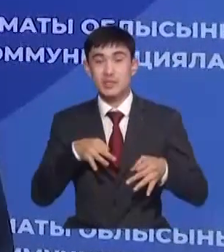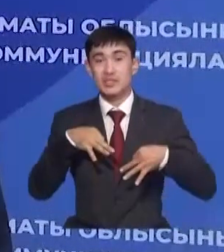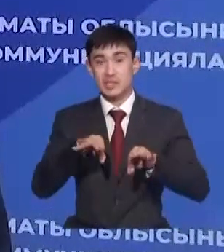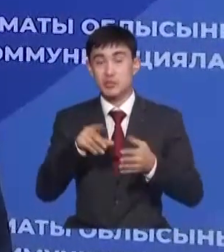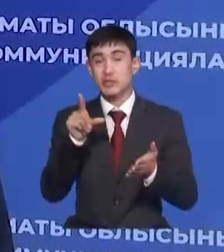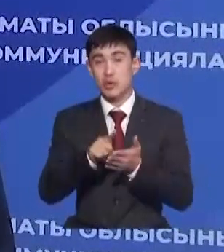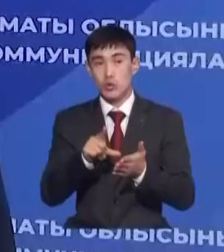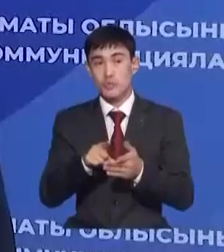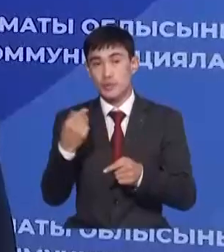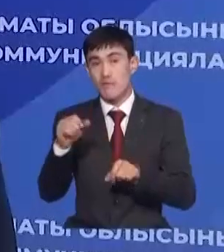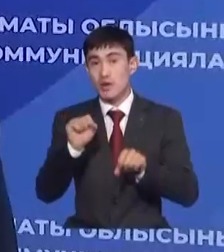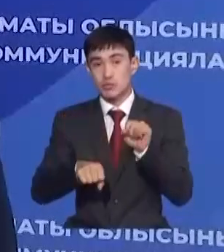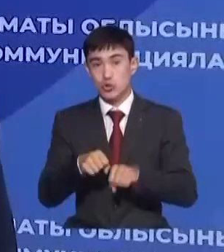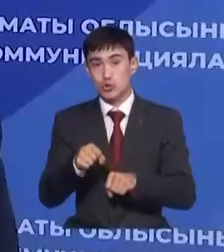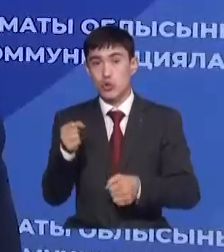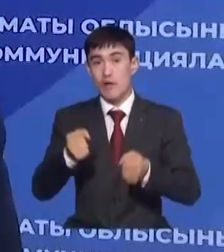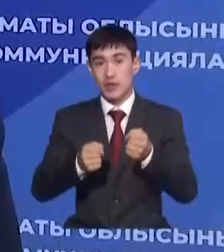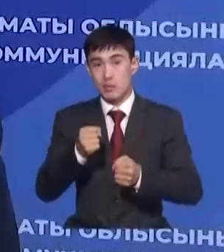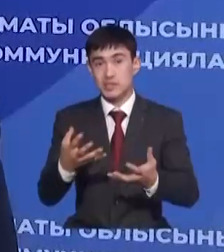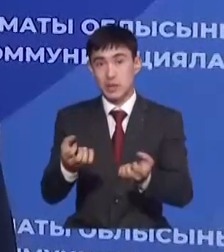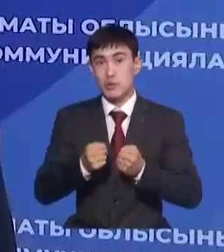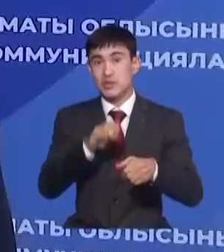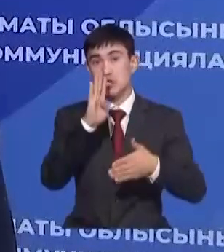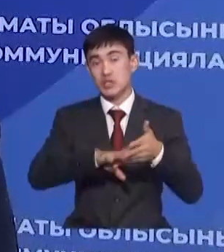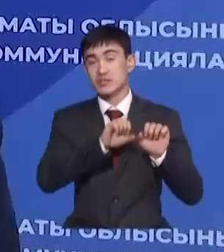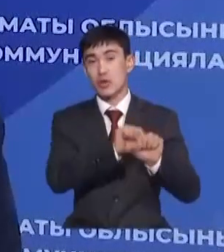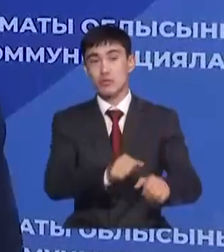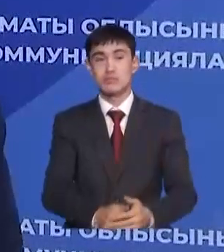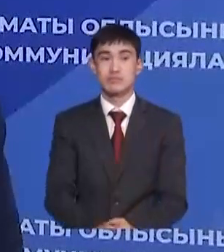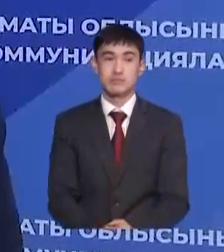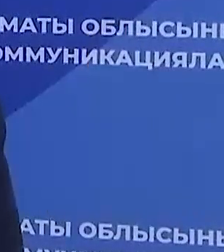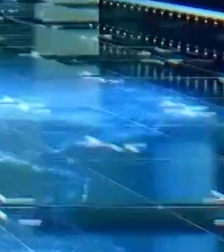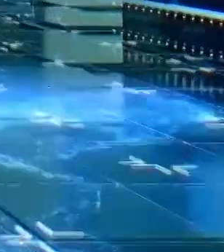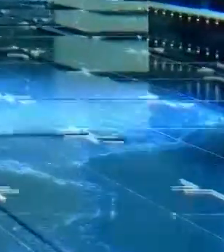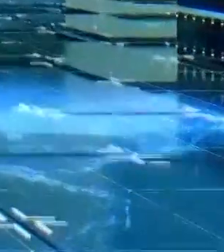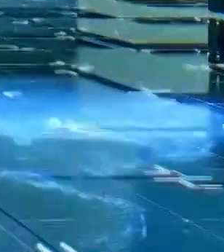транспортным налогам, там возможно, что автомобиль заберут на штрафстоянку.